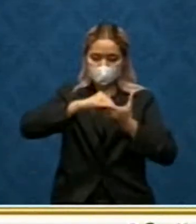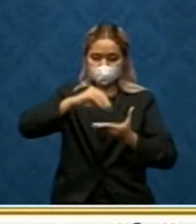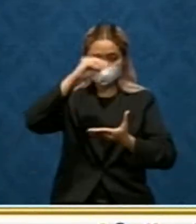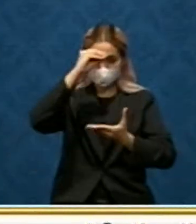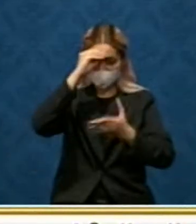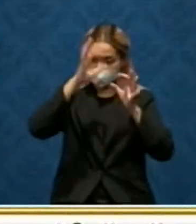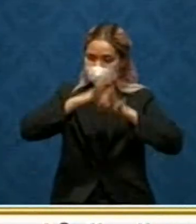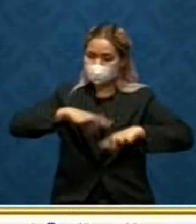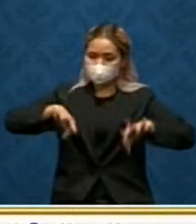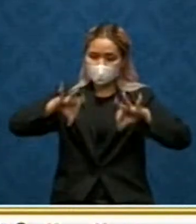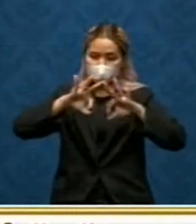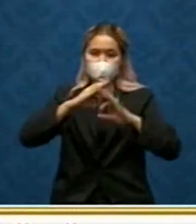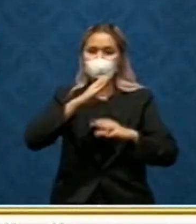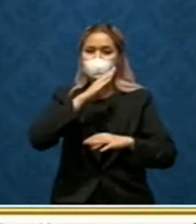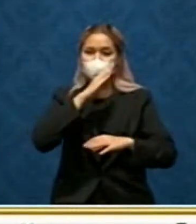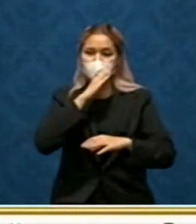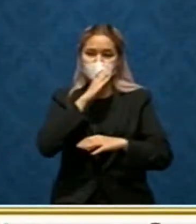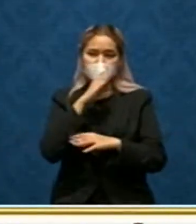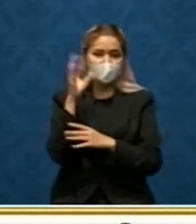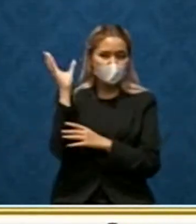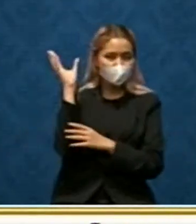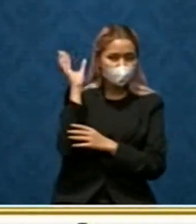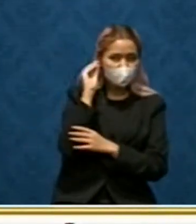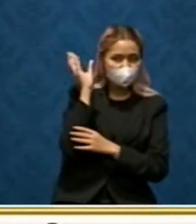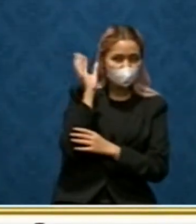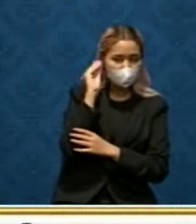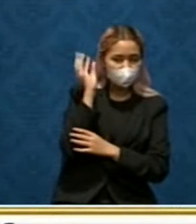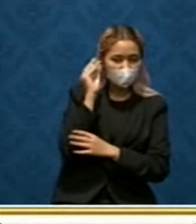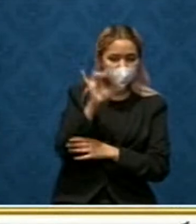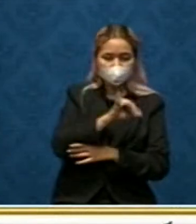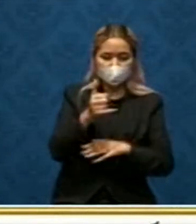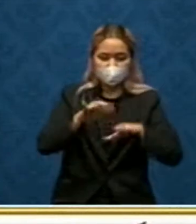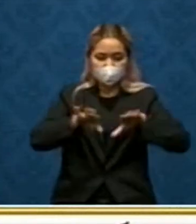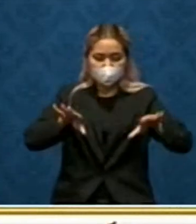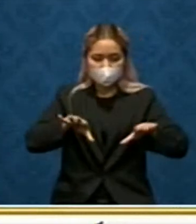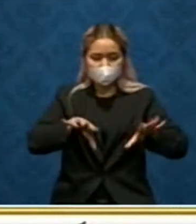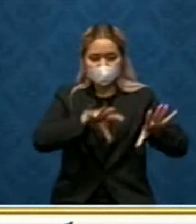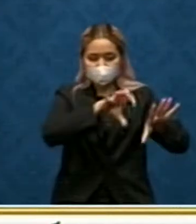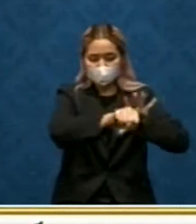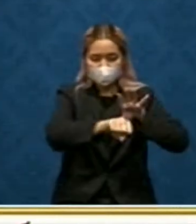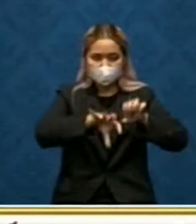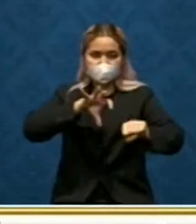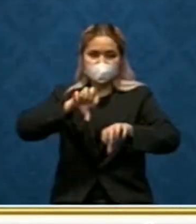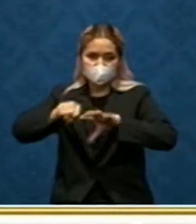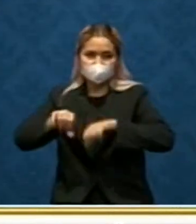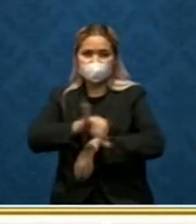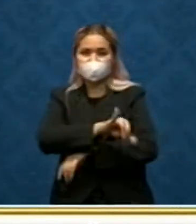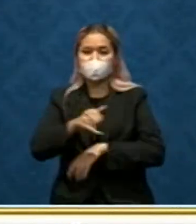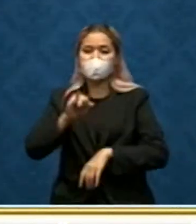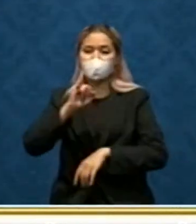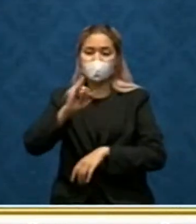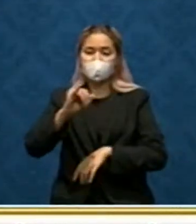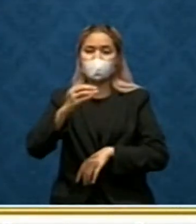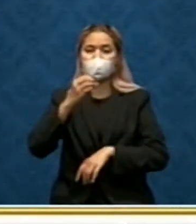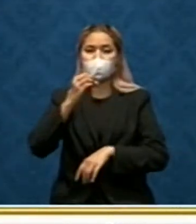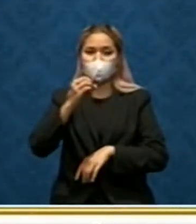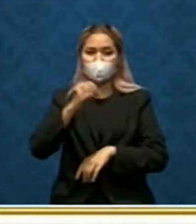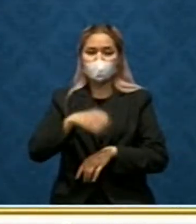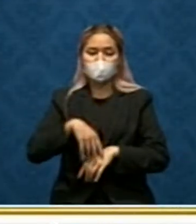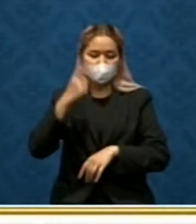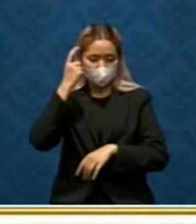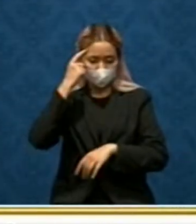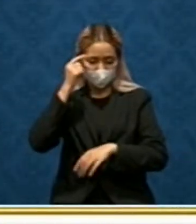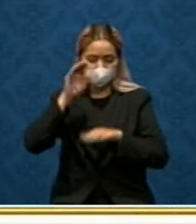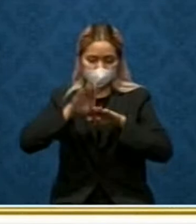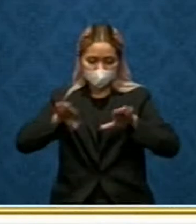ตามดักฟังคุดแข่งทางกเมืองเลิกไปทำ I.O. กลบมาพัฒนามันสมองของ